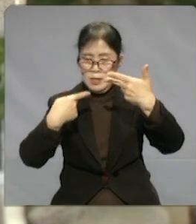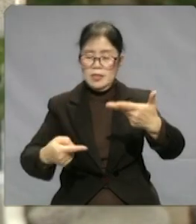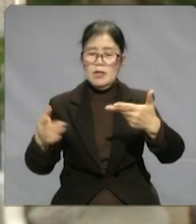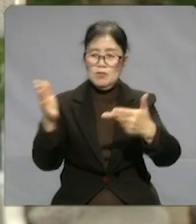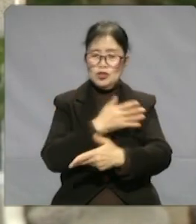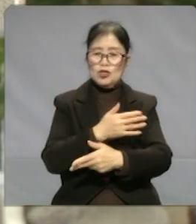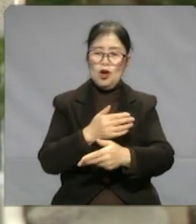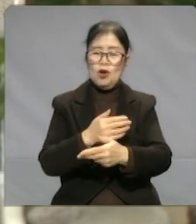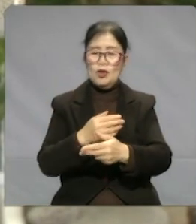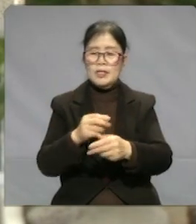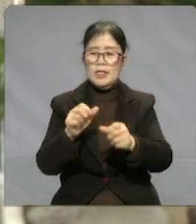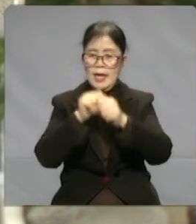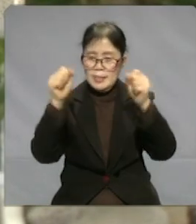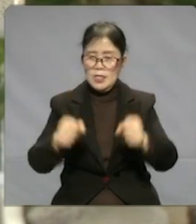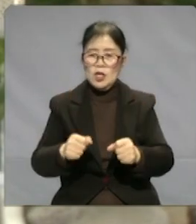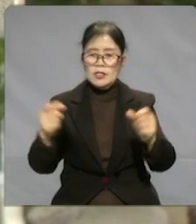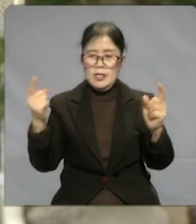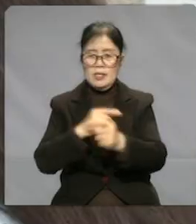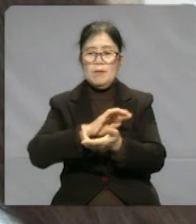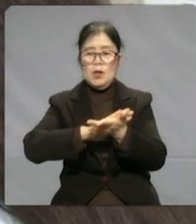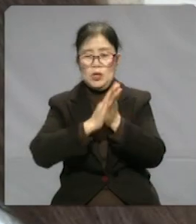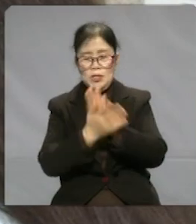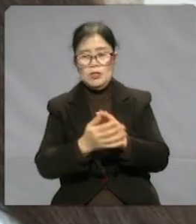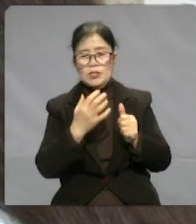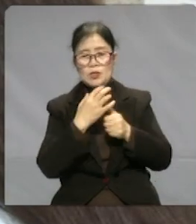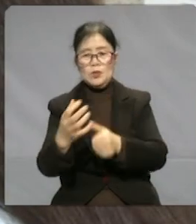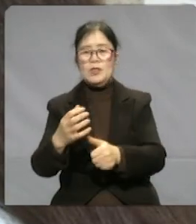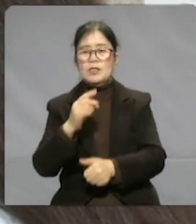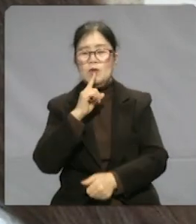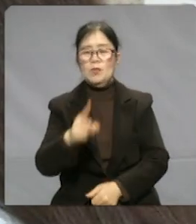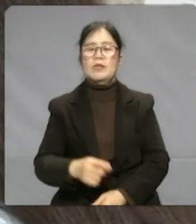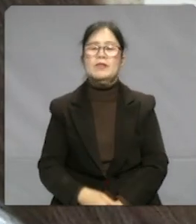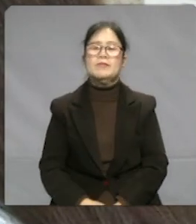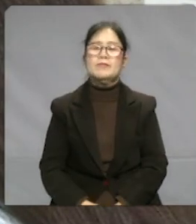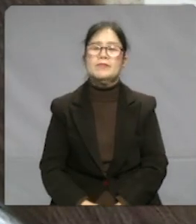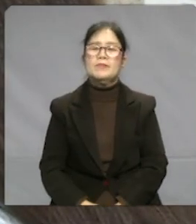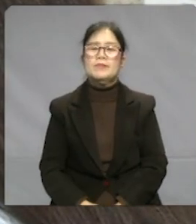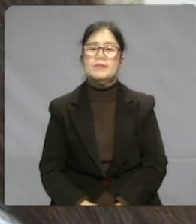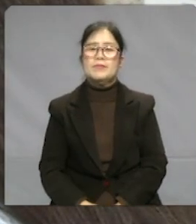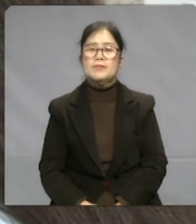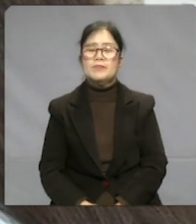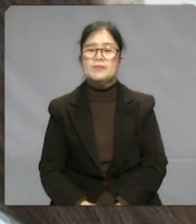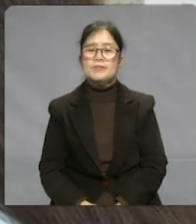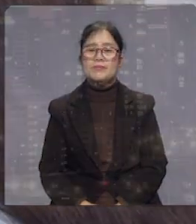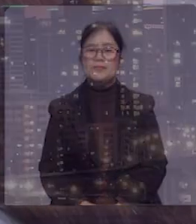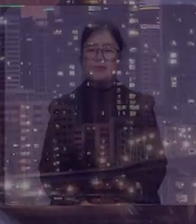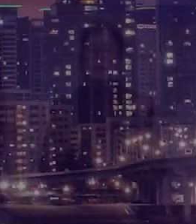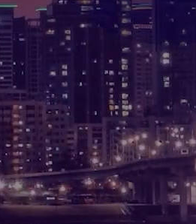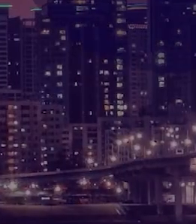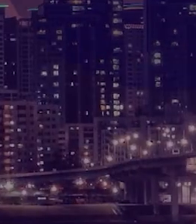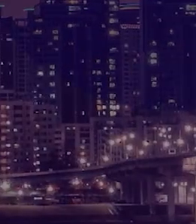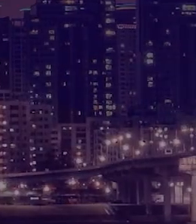변경된 행정체제를 적용한다는 계획입니다. OBS 뉴스 유승열입니다.